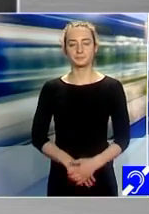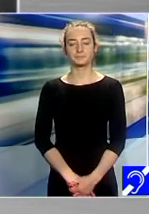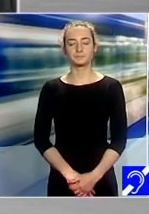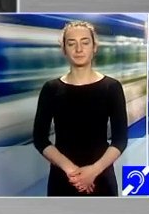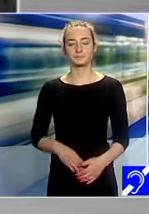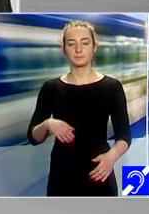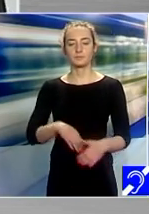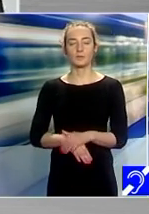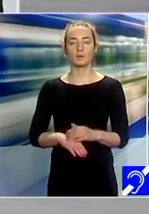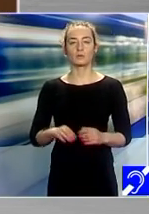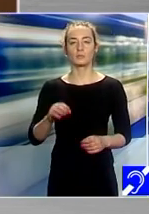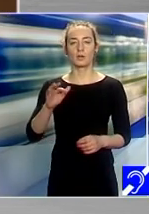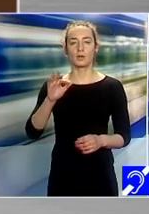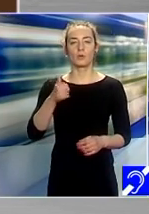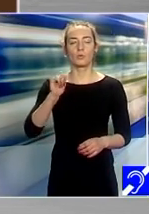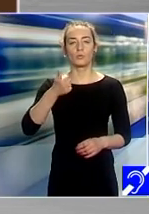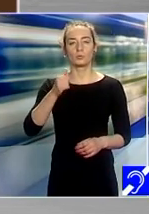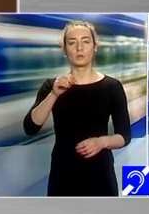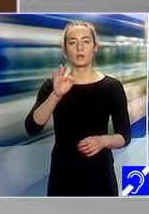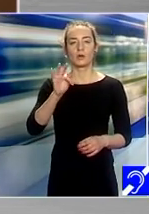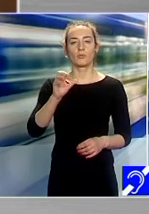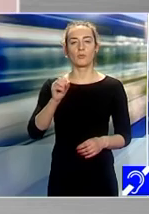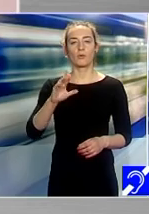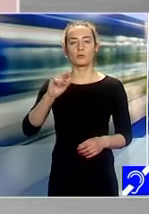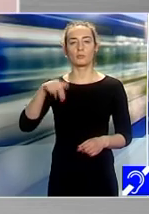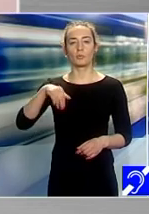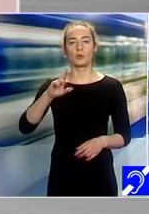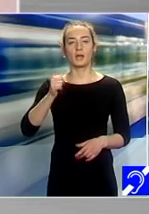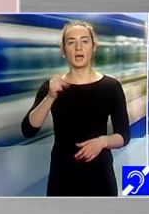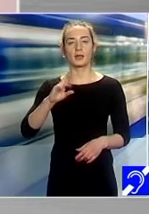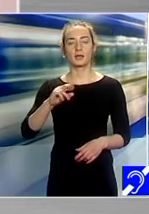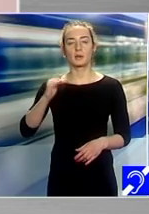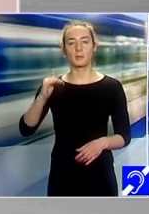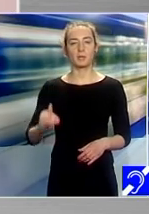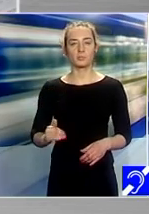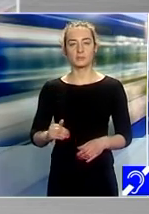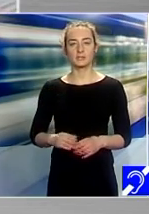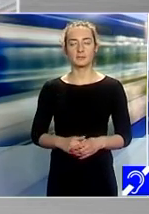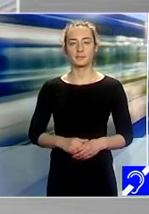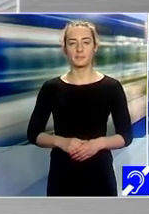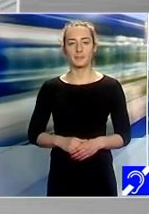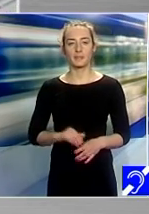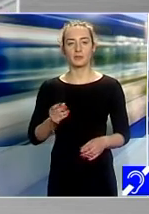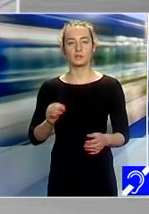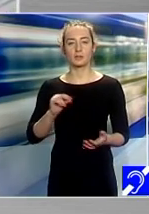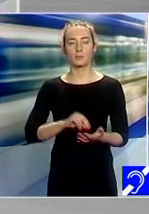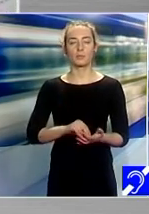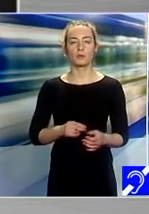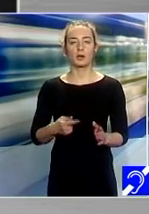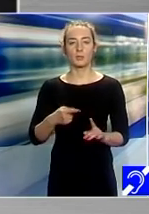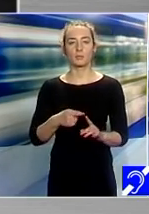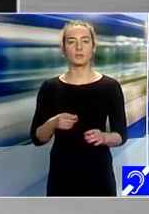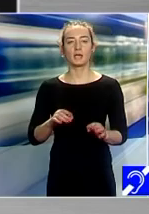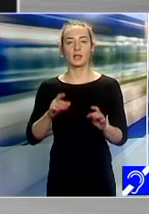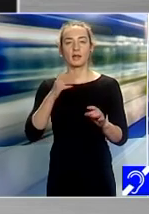Sub sloganul "un formular mai puțin, un cetățean mai respectat", guvernul vrea să debirocratizeze instituțiile statului și să pună la punct un sistem